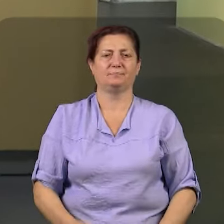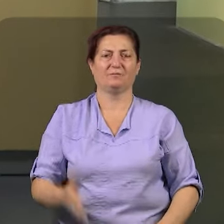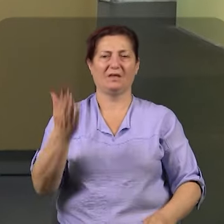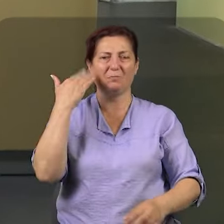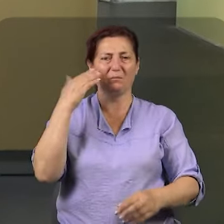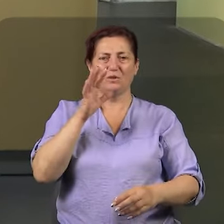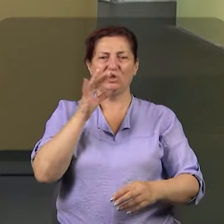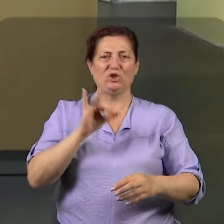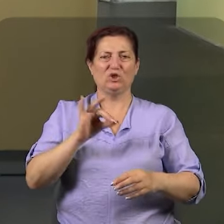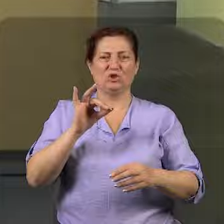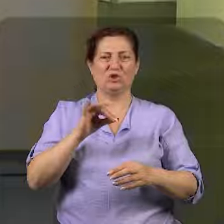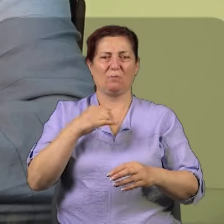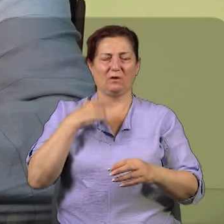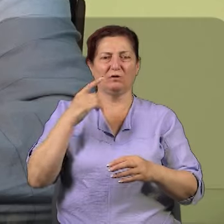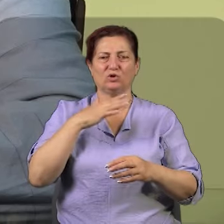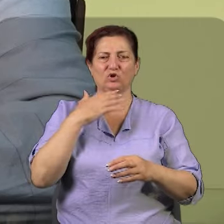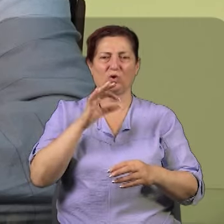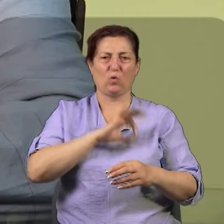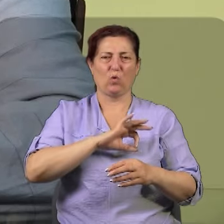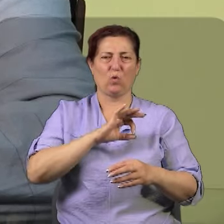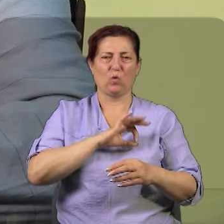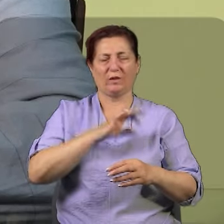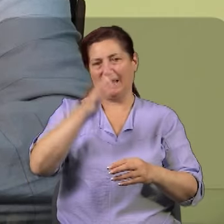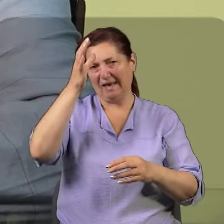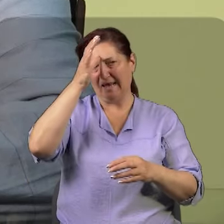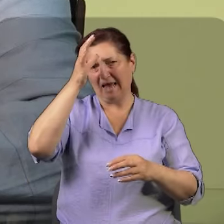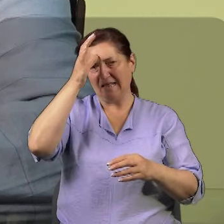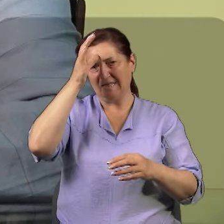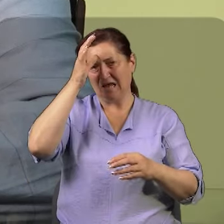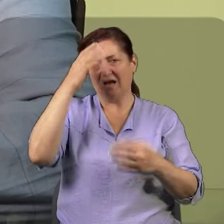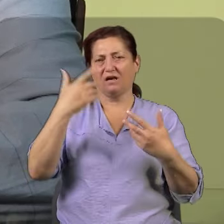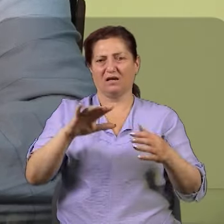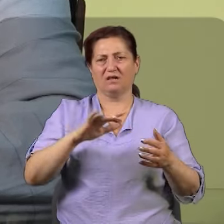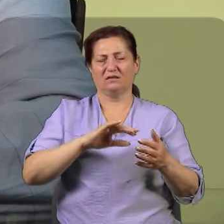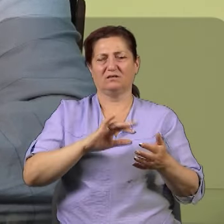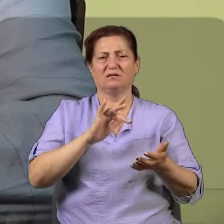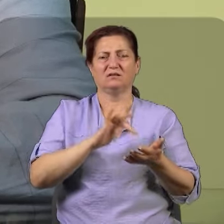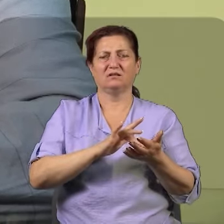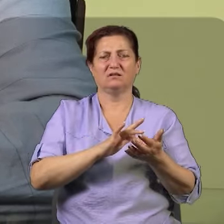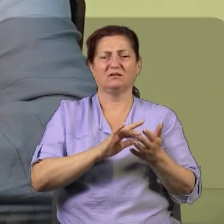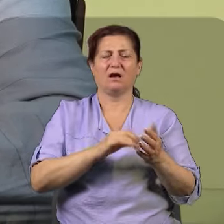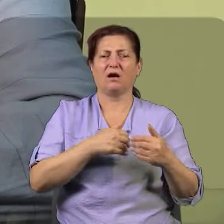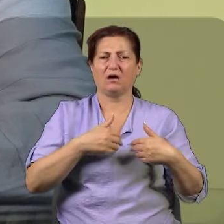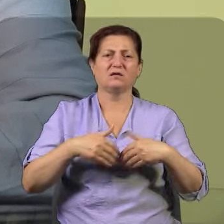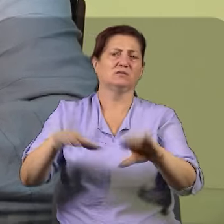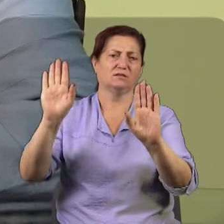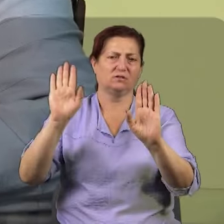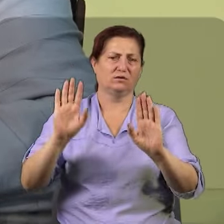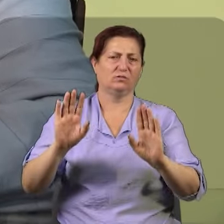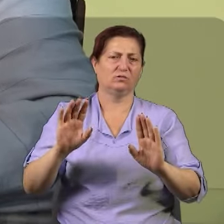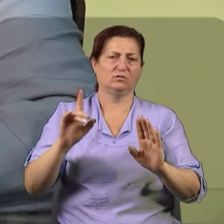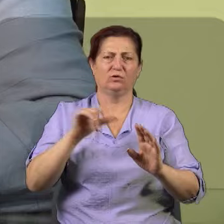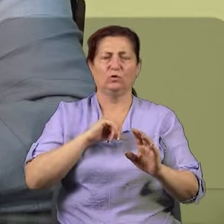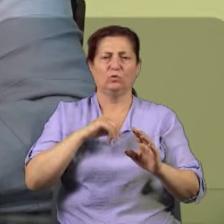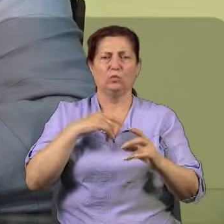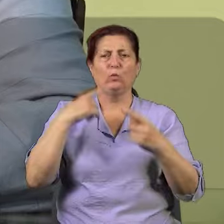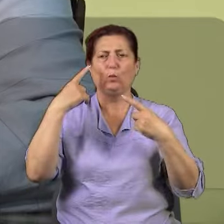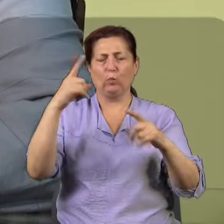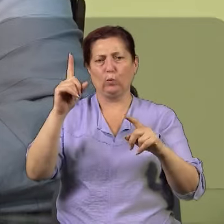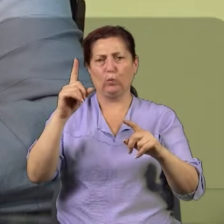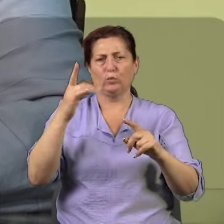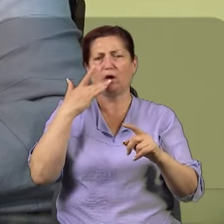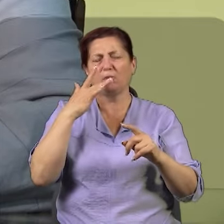գիտնականների ներգաղթ եւ ավելի շատ նկատի էր առնվում ոչ թե հա բերել դրանք այլ ազգի գիտնականների,